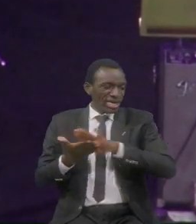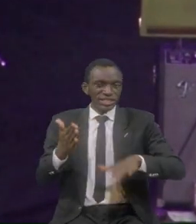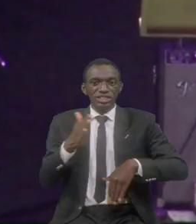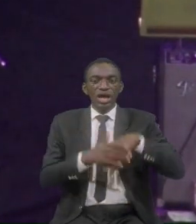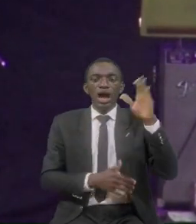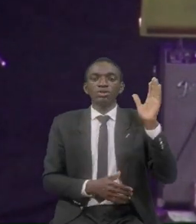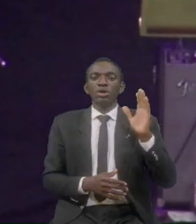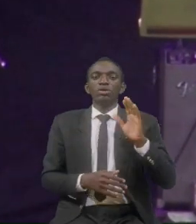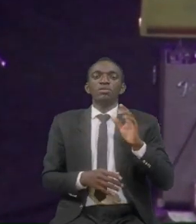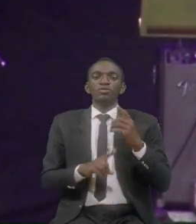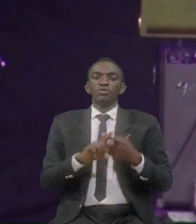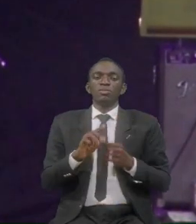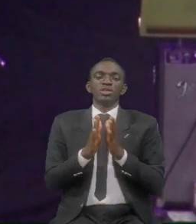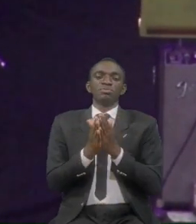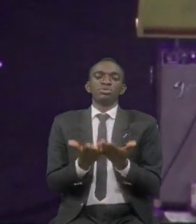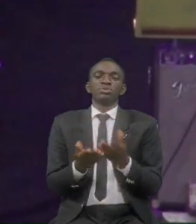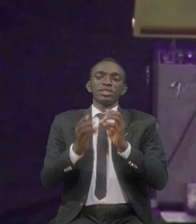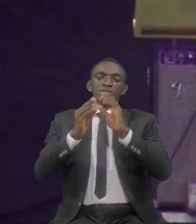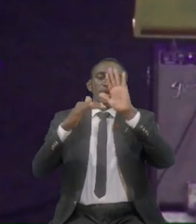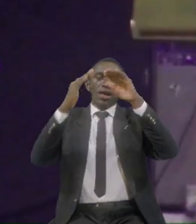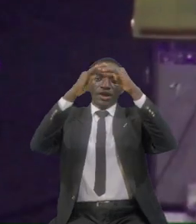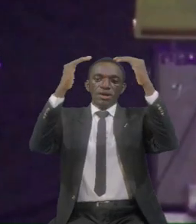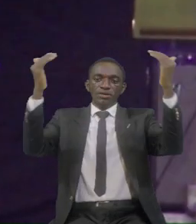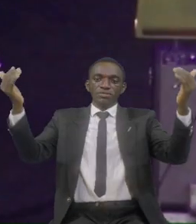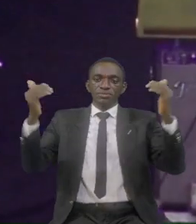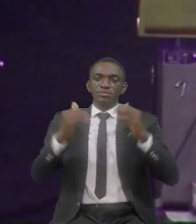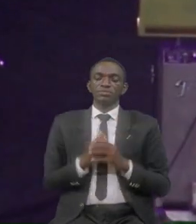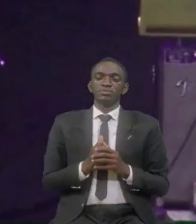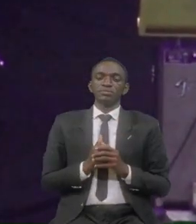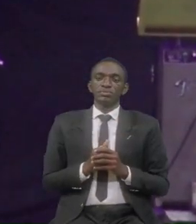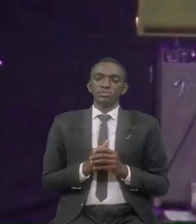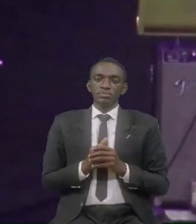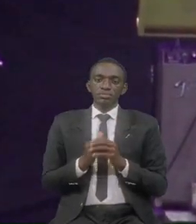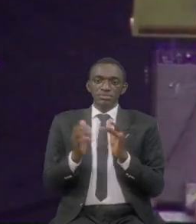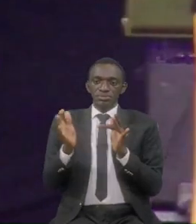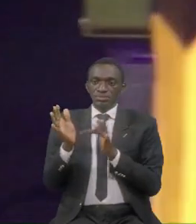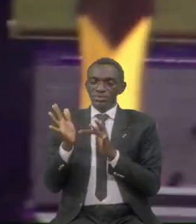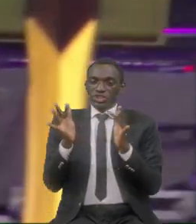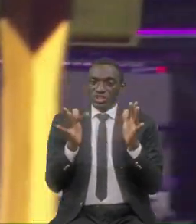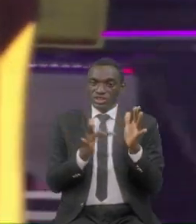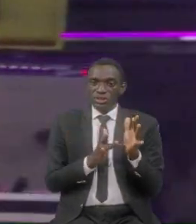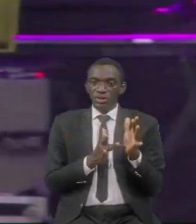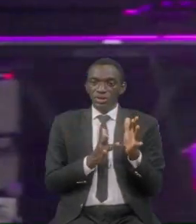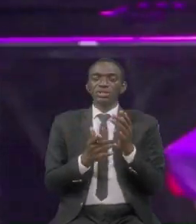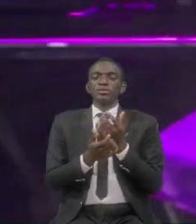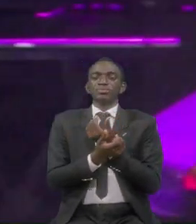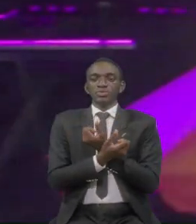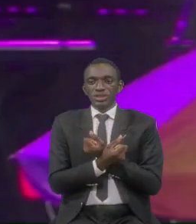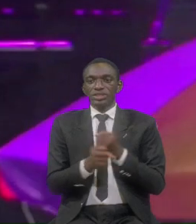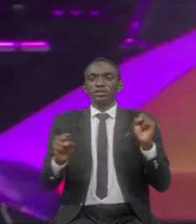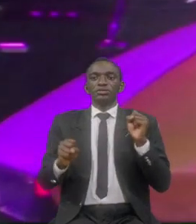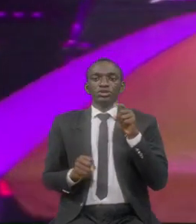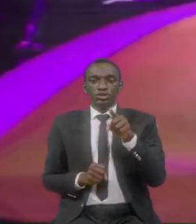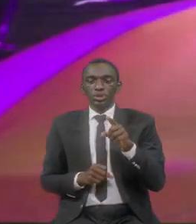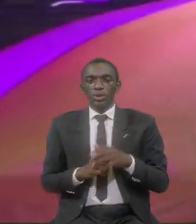sala o sa imong kinabugiyang ibalin dito sa libro. Jesus forgives you. Si Jesus nagpasaylo kanimo. And you